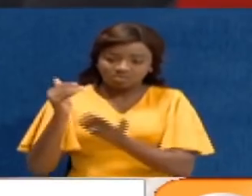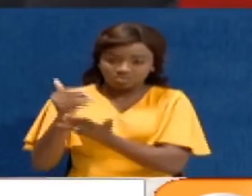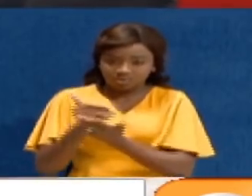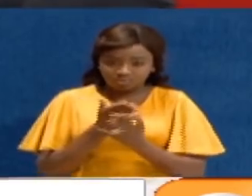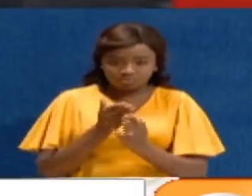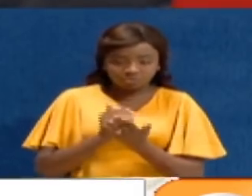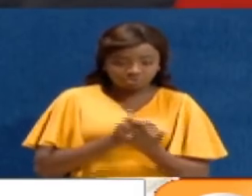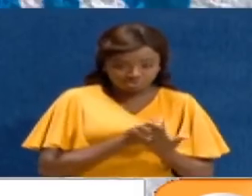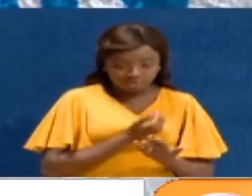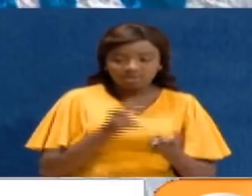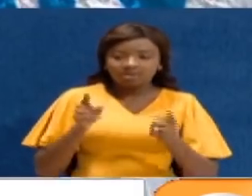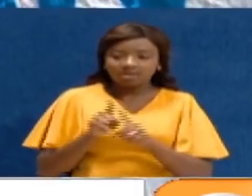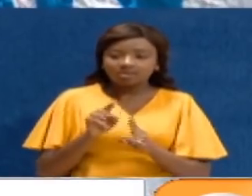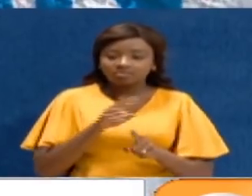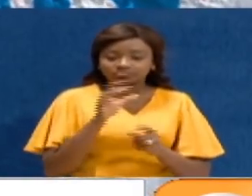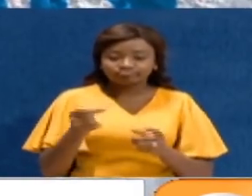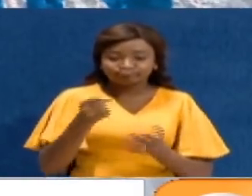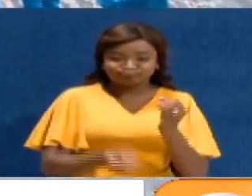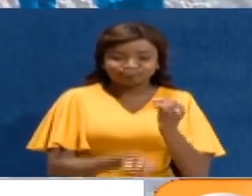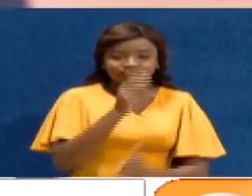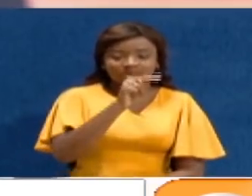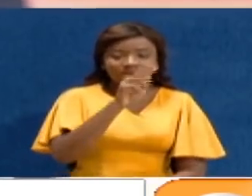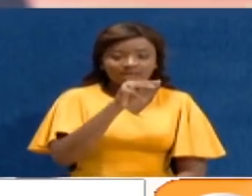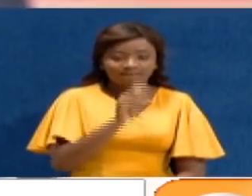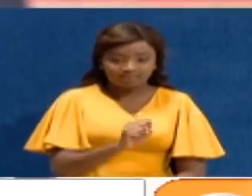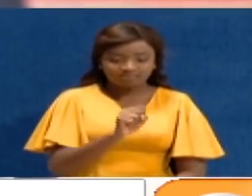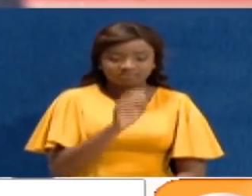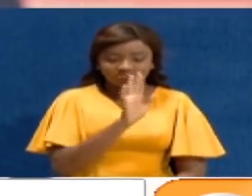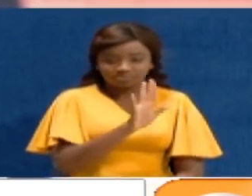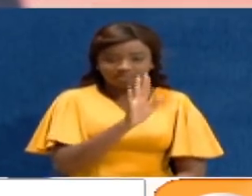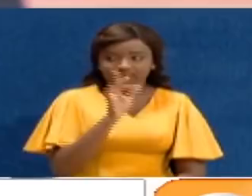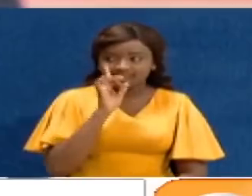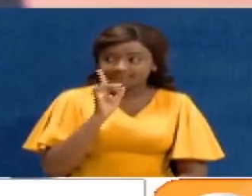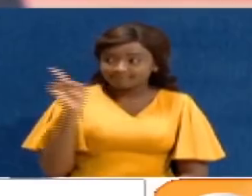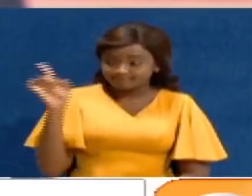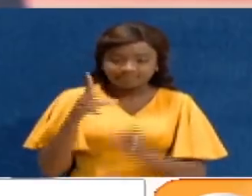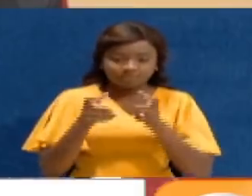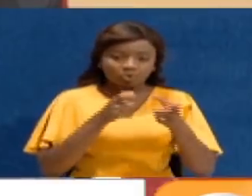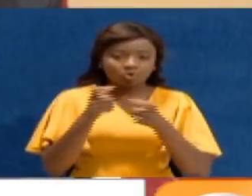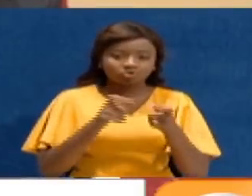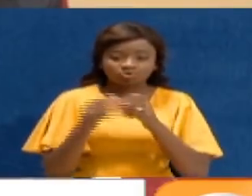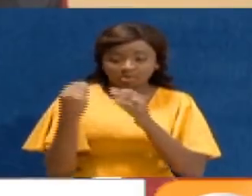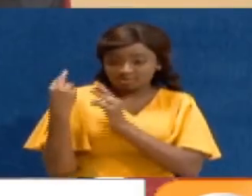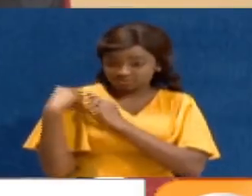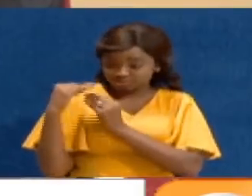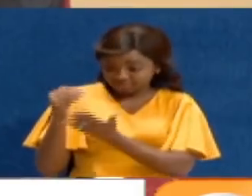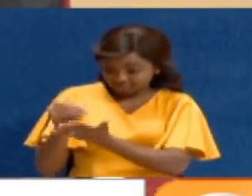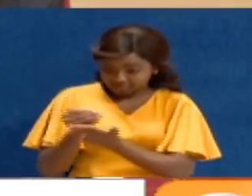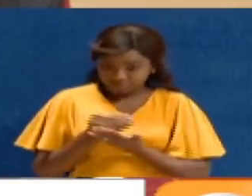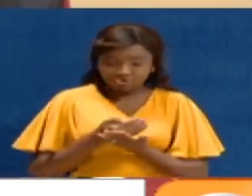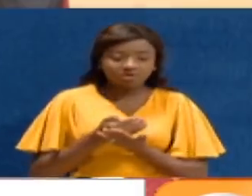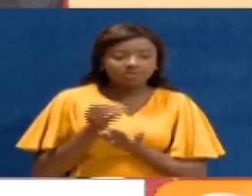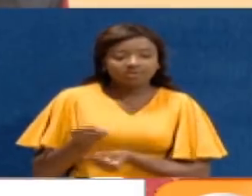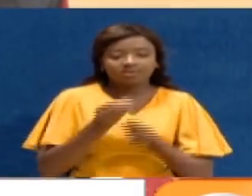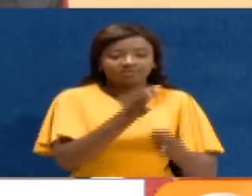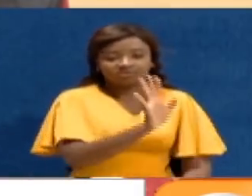na kubuniwa kwa usimamizi wa NMS chini ya usukani wa Meja Jenerali Mohamed Badi. Ni hatua